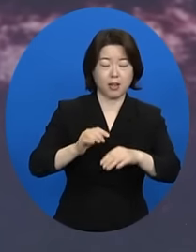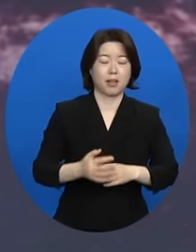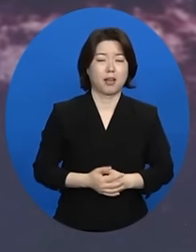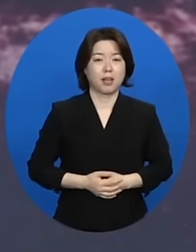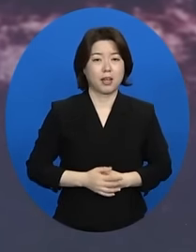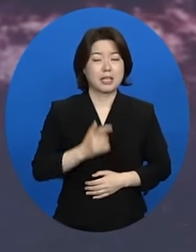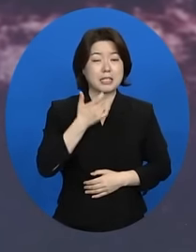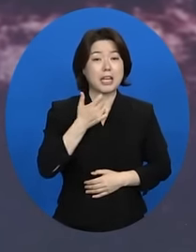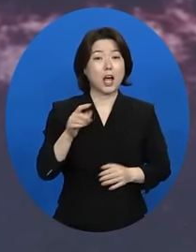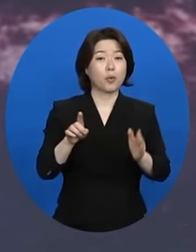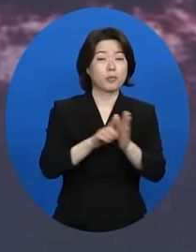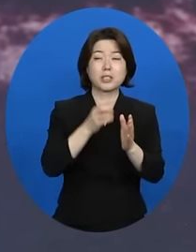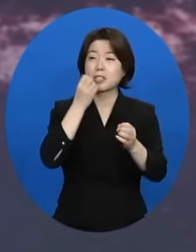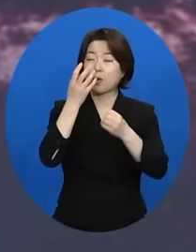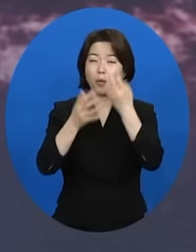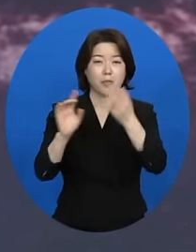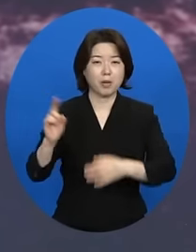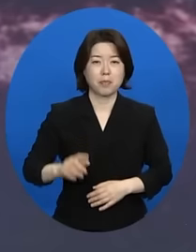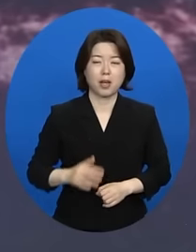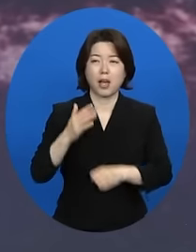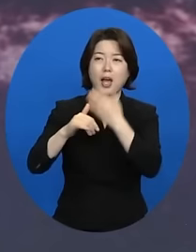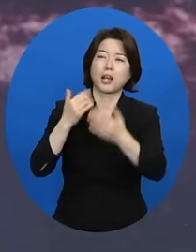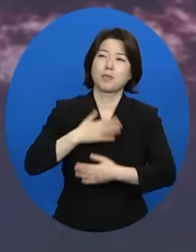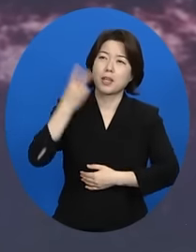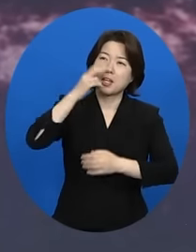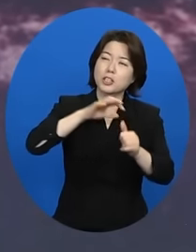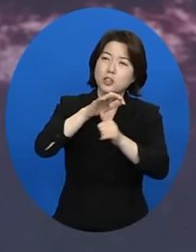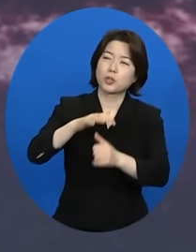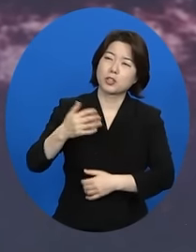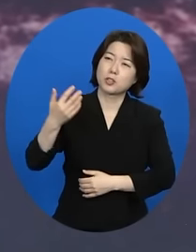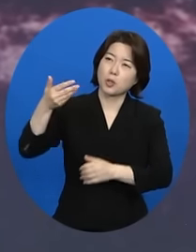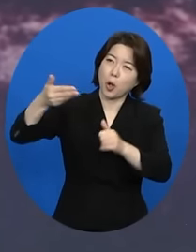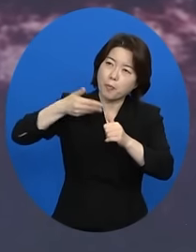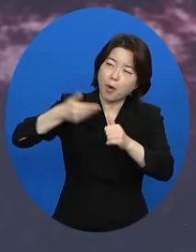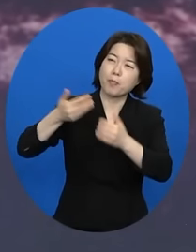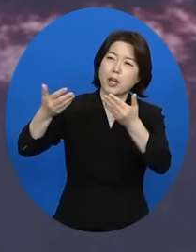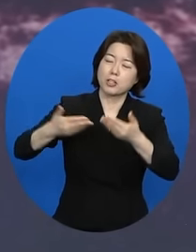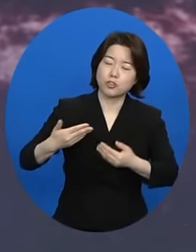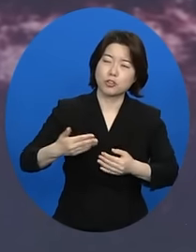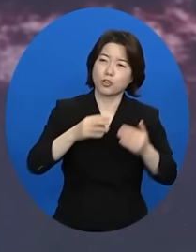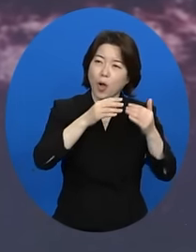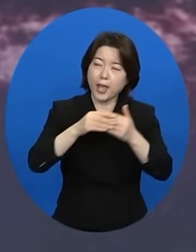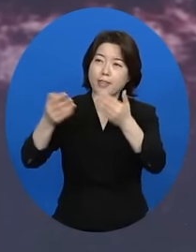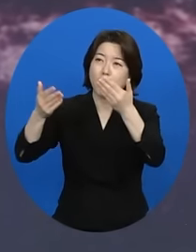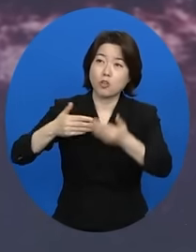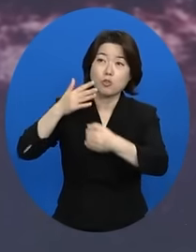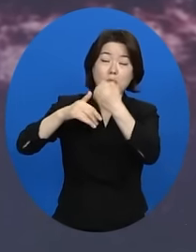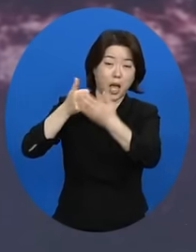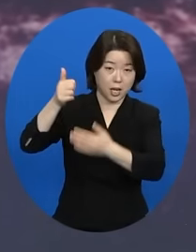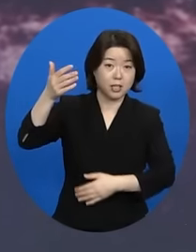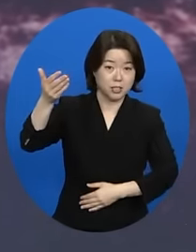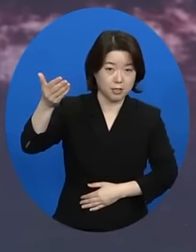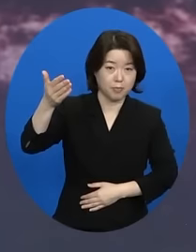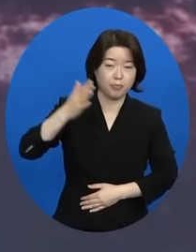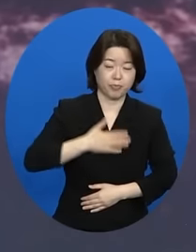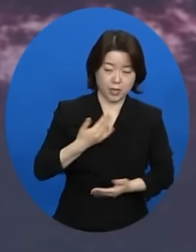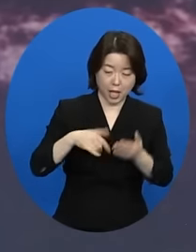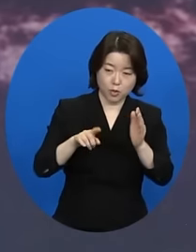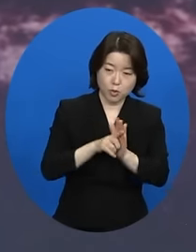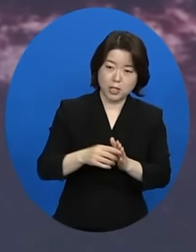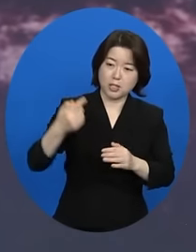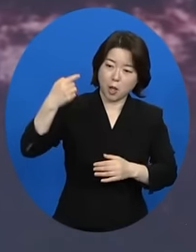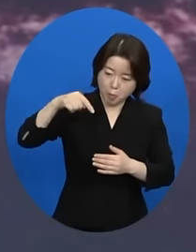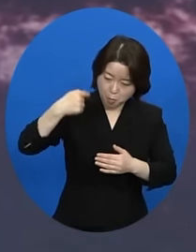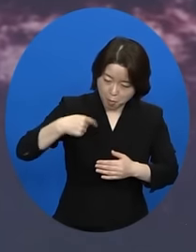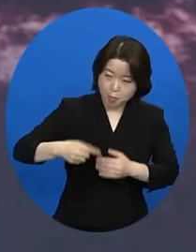신앙 고백은 하나님은 나를 지켜주시고 보호하시고 공급하시고 인도하시는 분이요. 그러니까 하나님이 나를 위해서 뭘